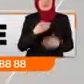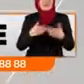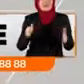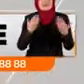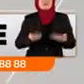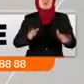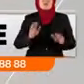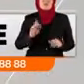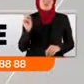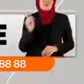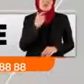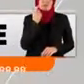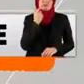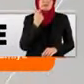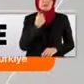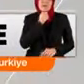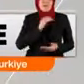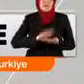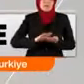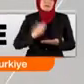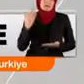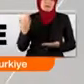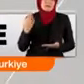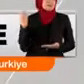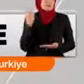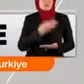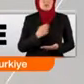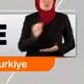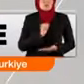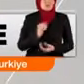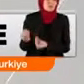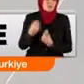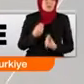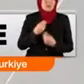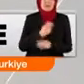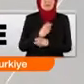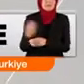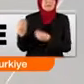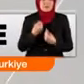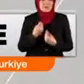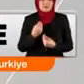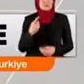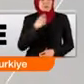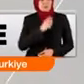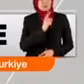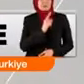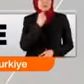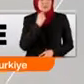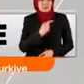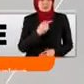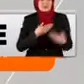arkadaşım yani defa bol Beni tehdit etti zaten Öldüreceğim seni benden ayrılamazsın